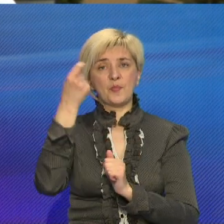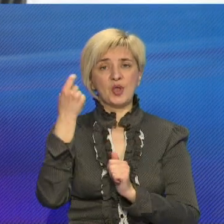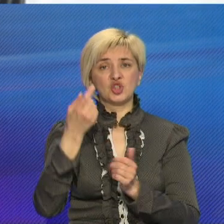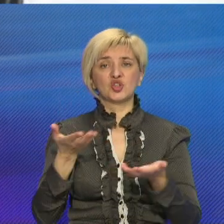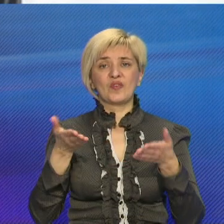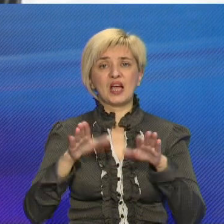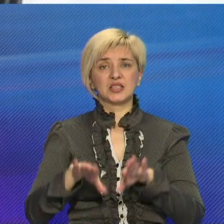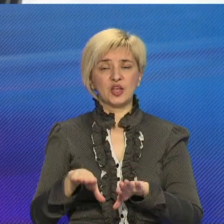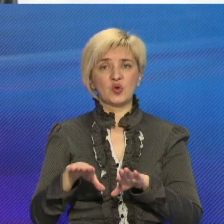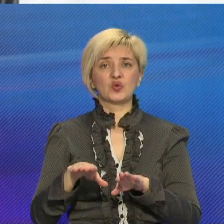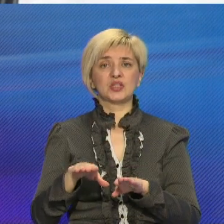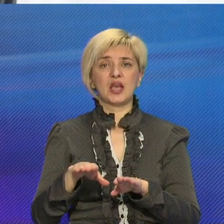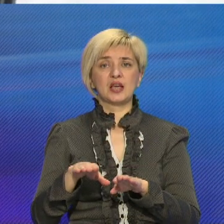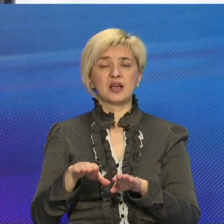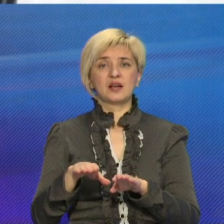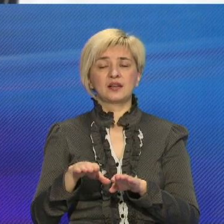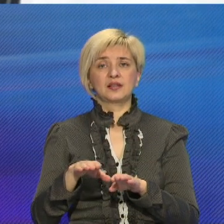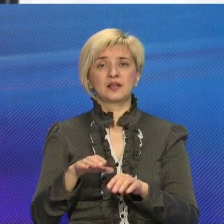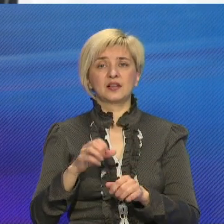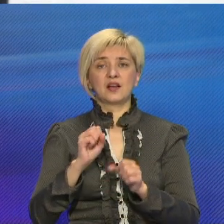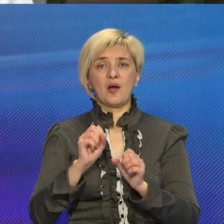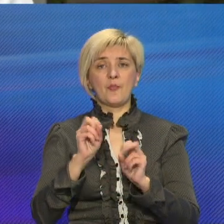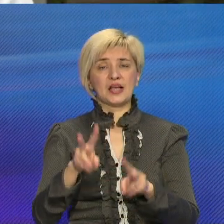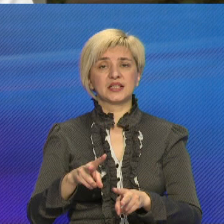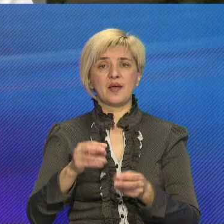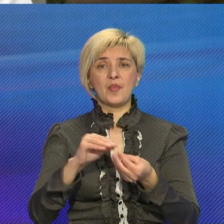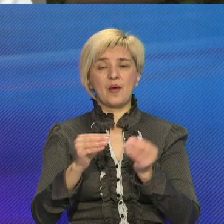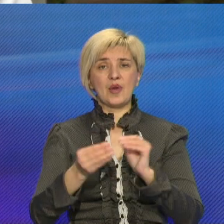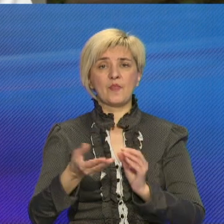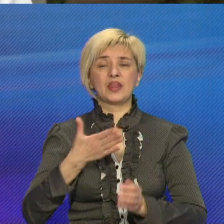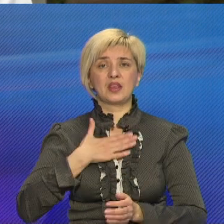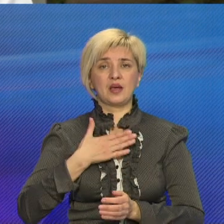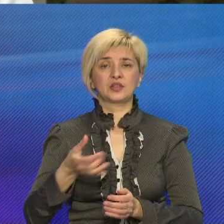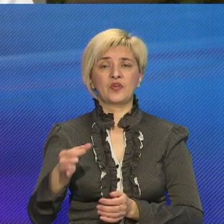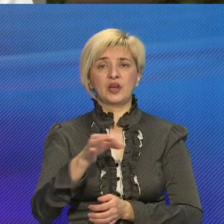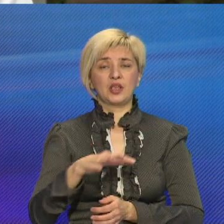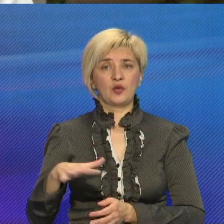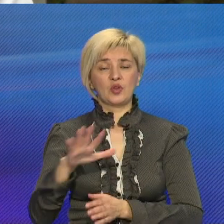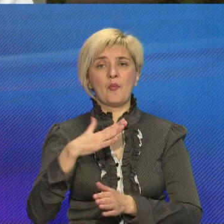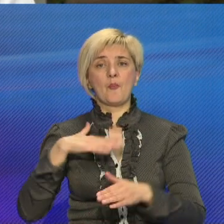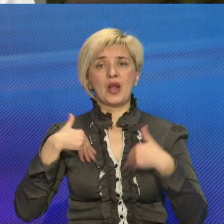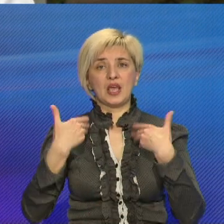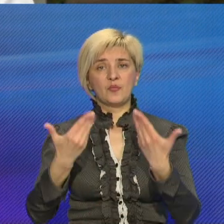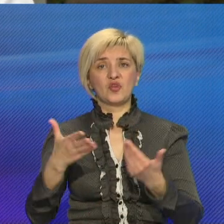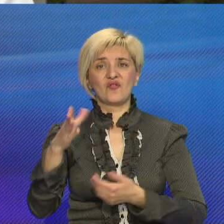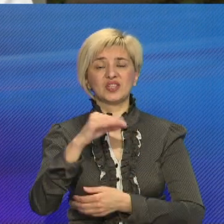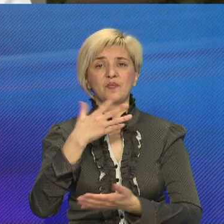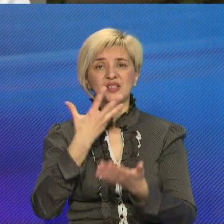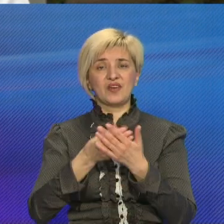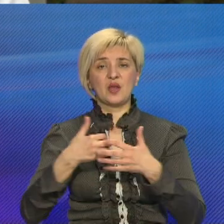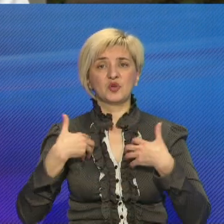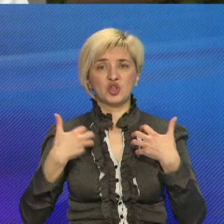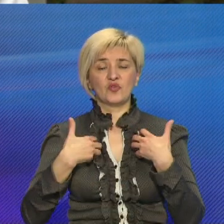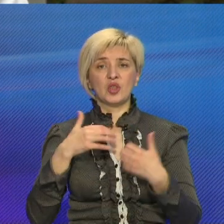высокоопасной, смертельной проблемой для нашего региона. И мы настоятельно рекомендуем всем своим плотоядным животным, то